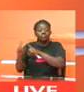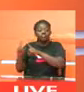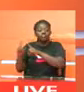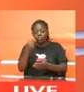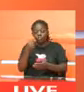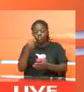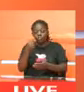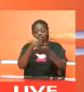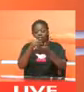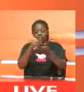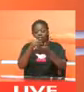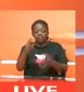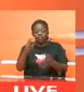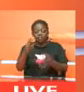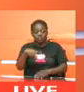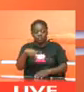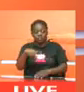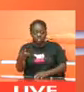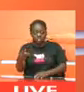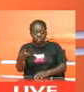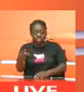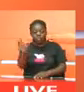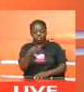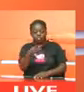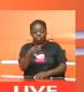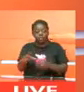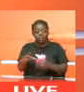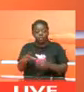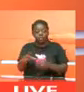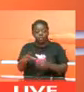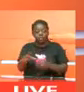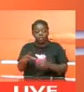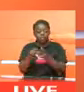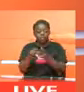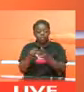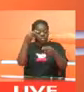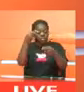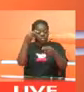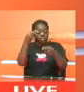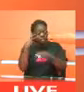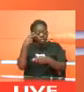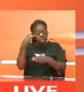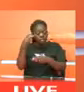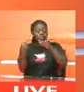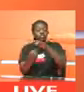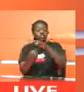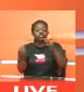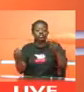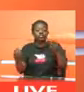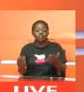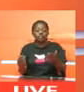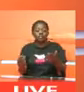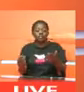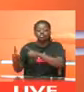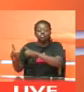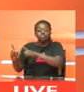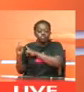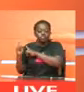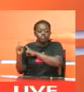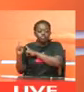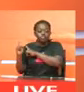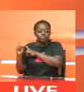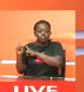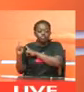abayambako mwagudde mu safe yebbala naba sente nga kamera zimulaba embeera eno esitudde ebyokwerinda